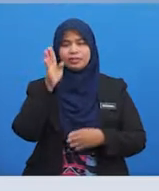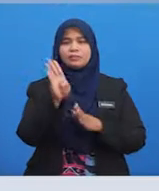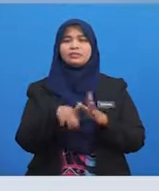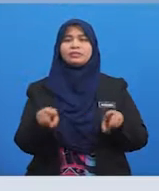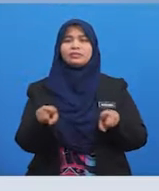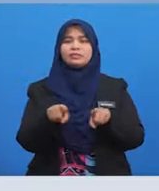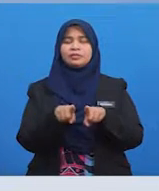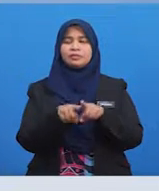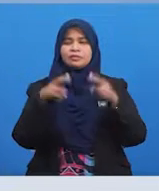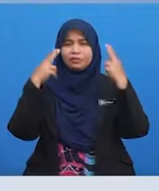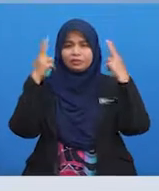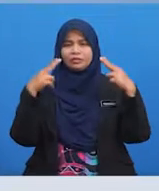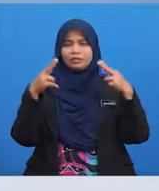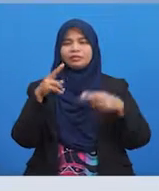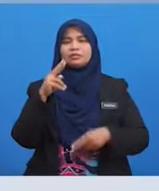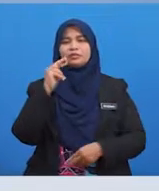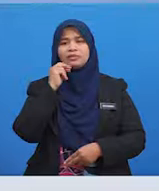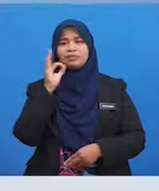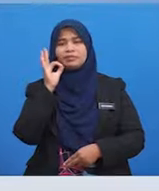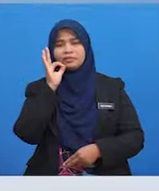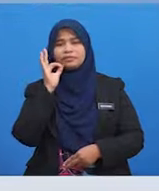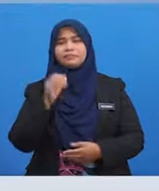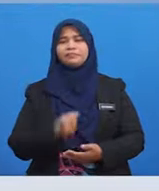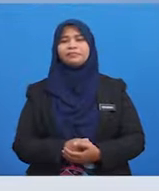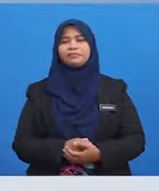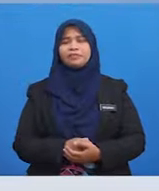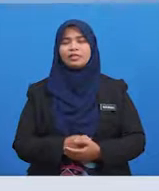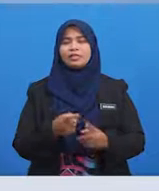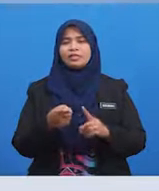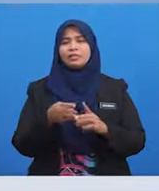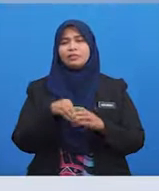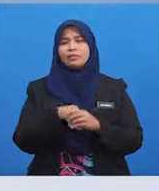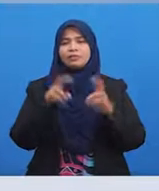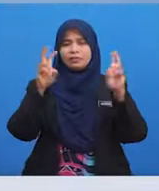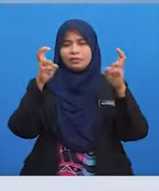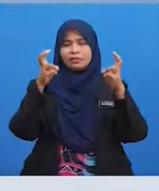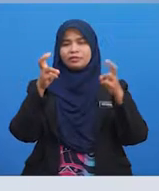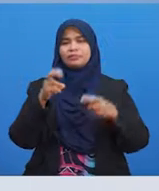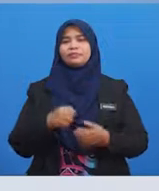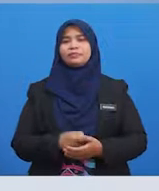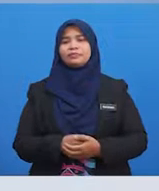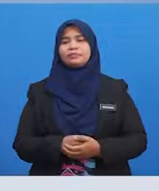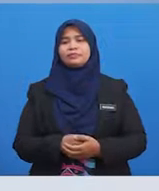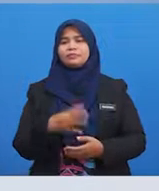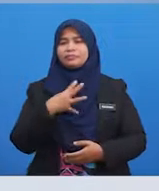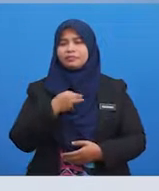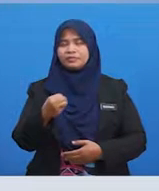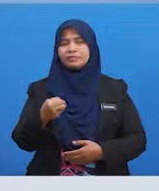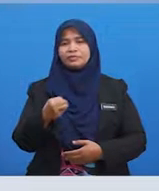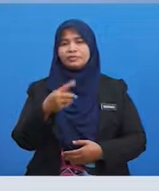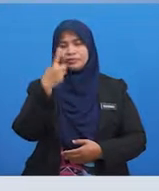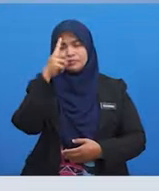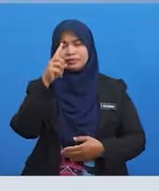bersama Ustazah Nur Fadilah binti Adnan dalam topik yang menarik